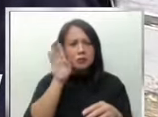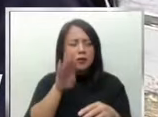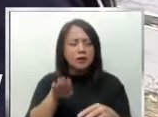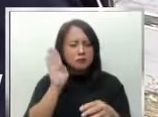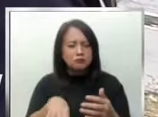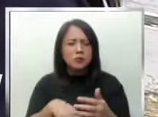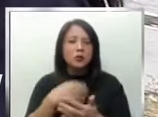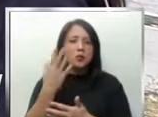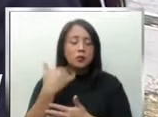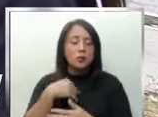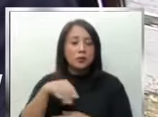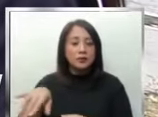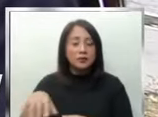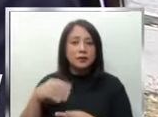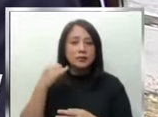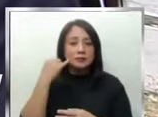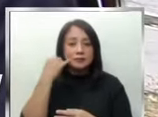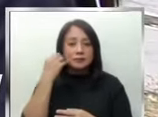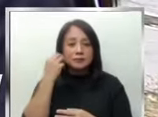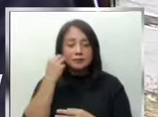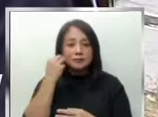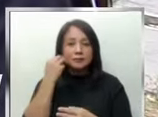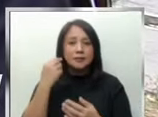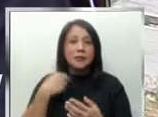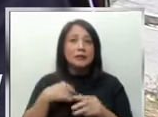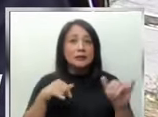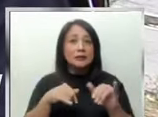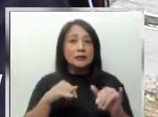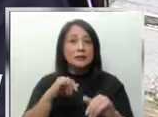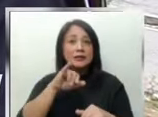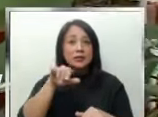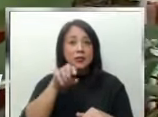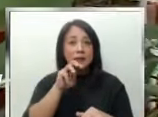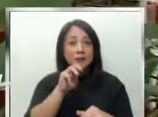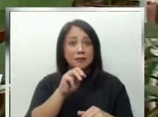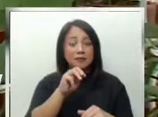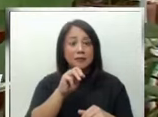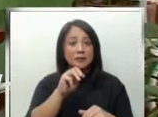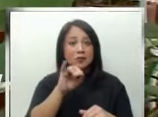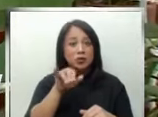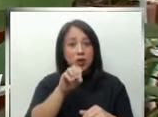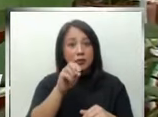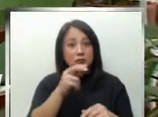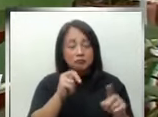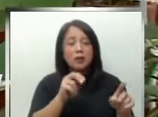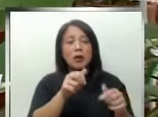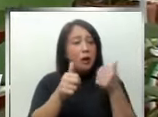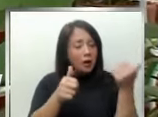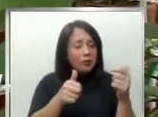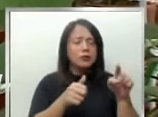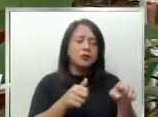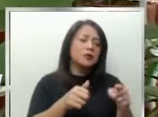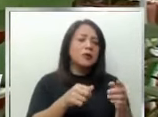Matt miembro rin ng taama fraternity si John Michael at isa pa nilang kapatid mahirap masakit